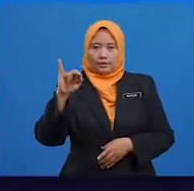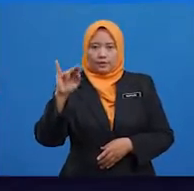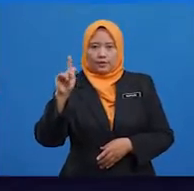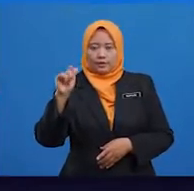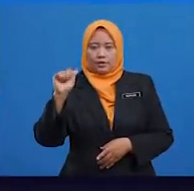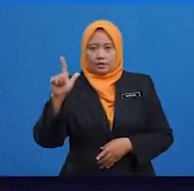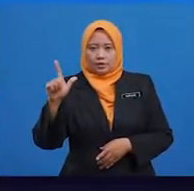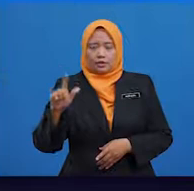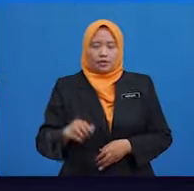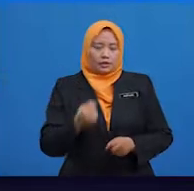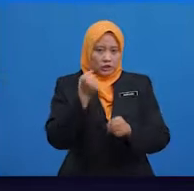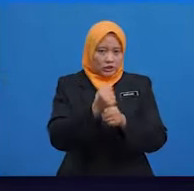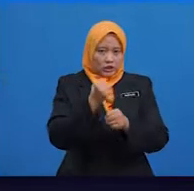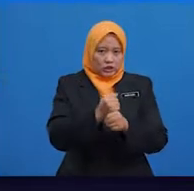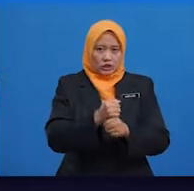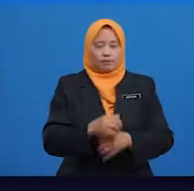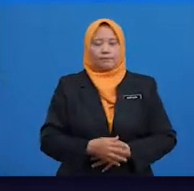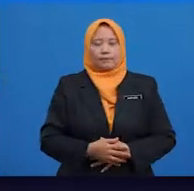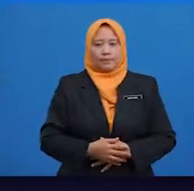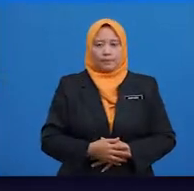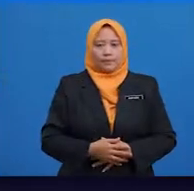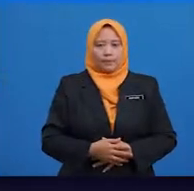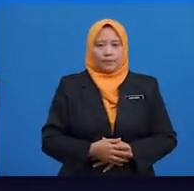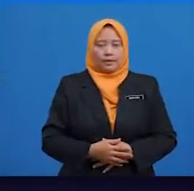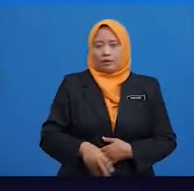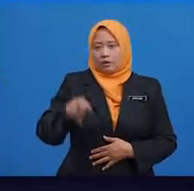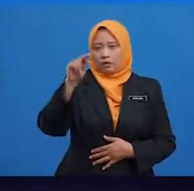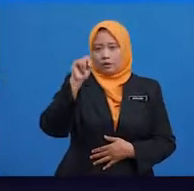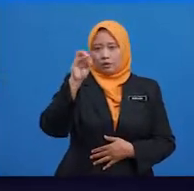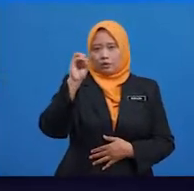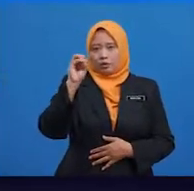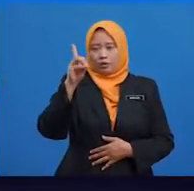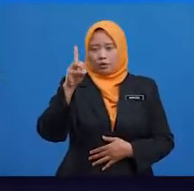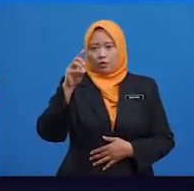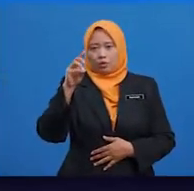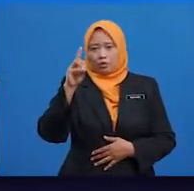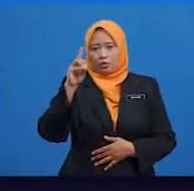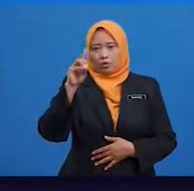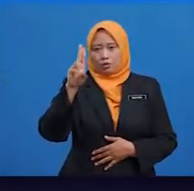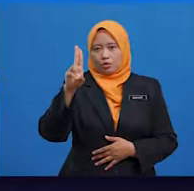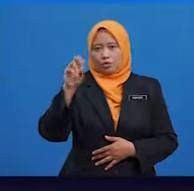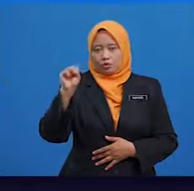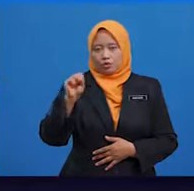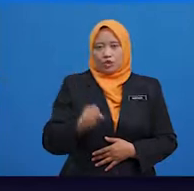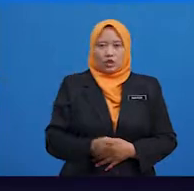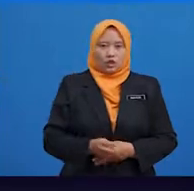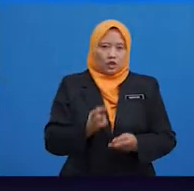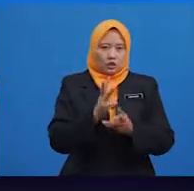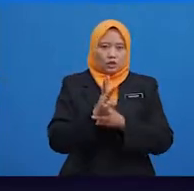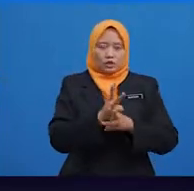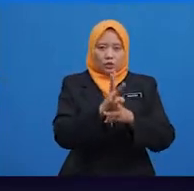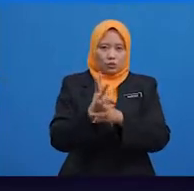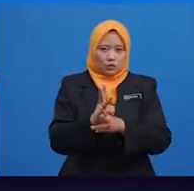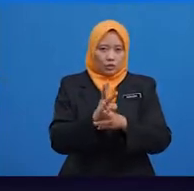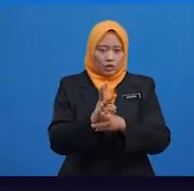Purkinje bekerjasama dengan nodus sinoatrium dan nodus atrioventricle untuk mengawal